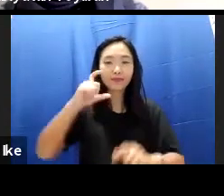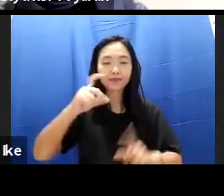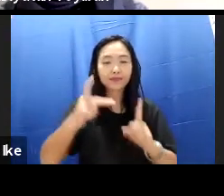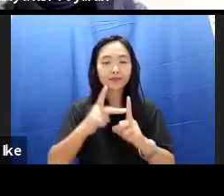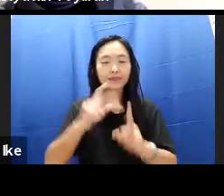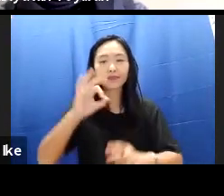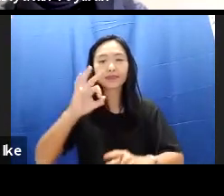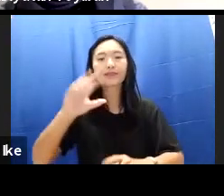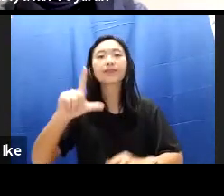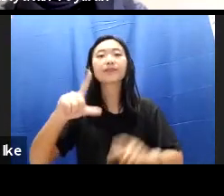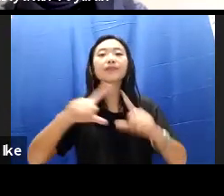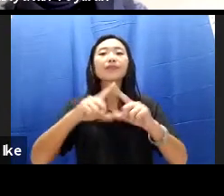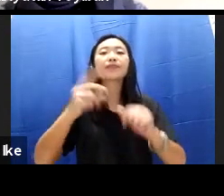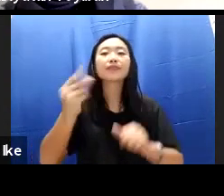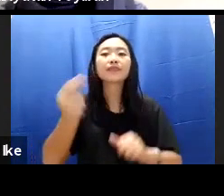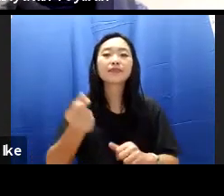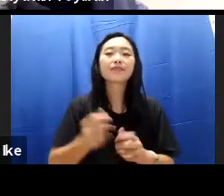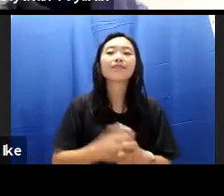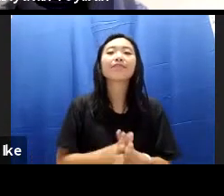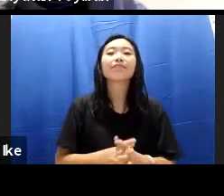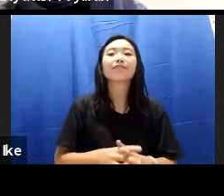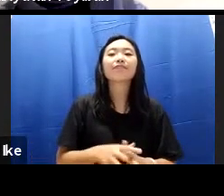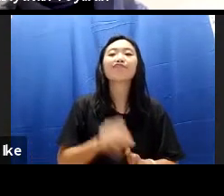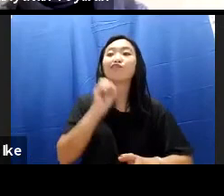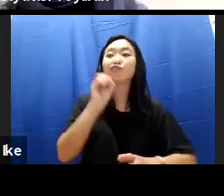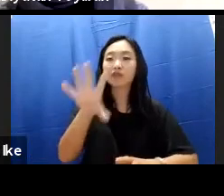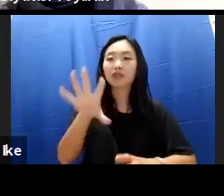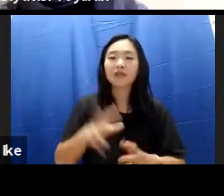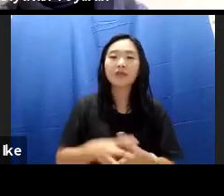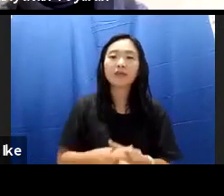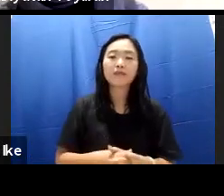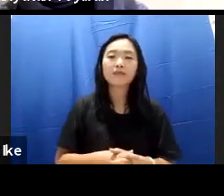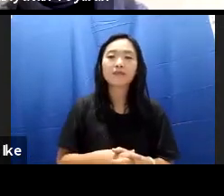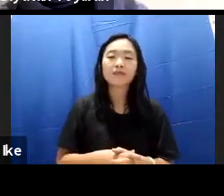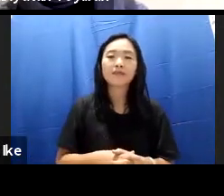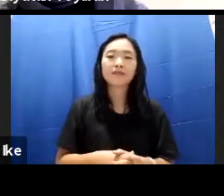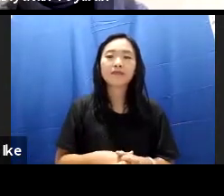Iya, saya akhirnya jadi akademisi